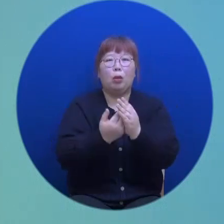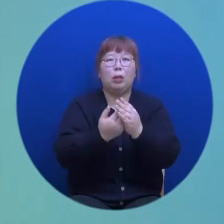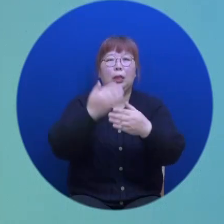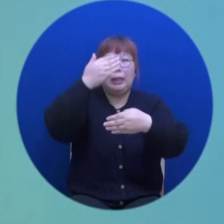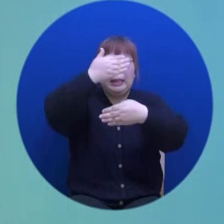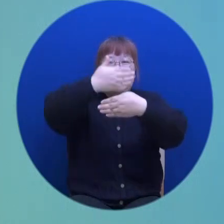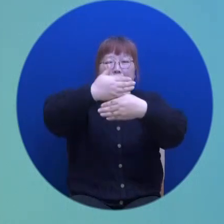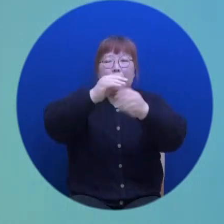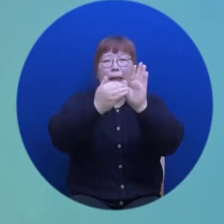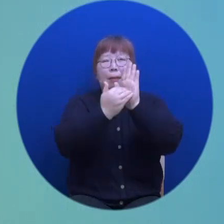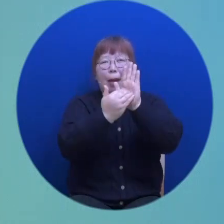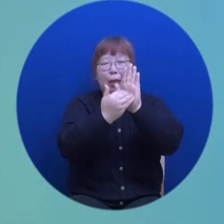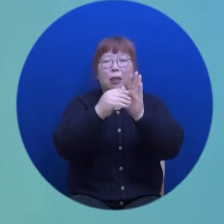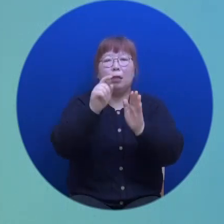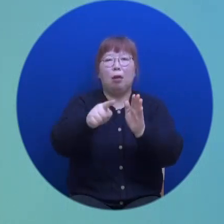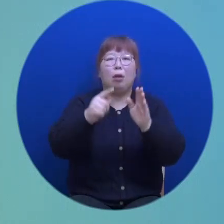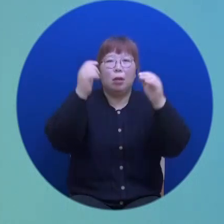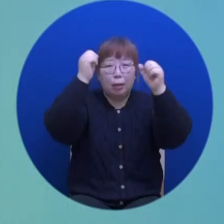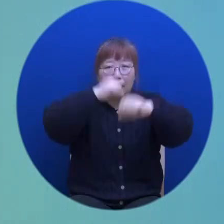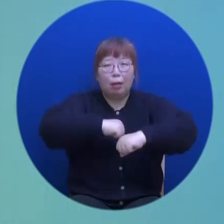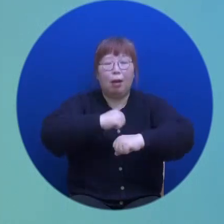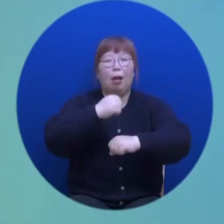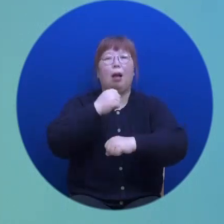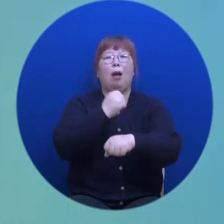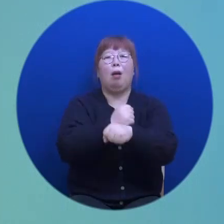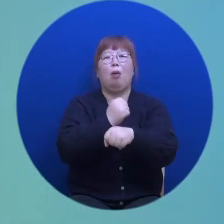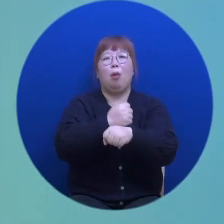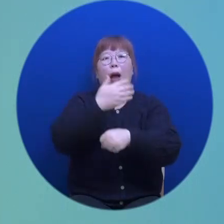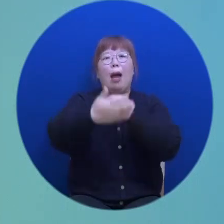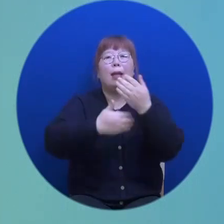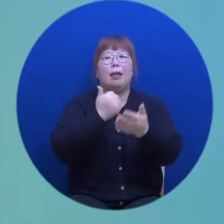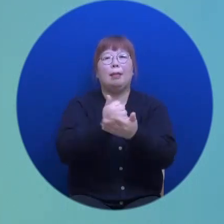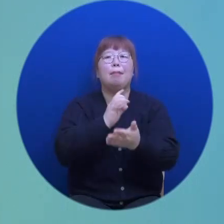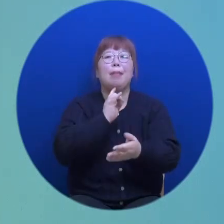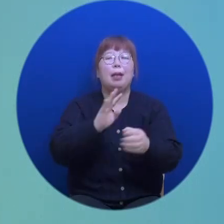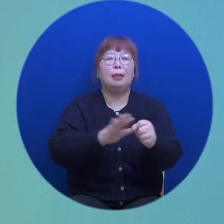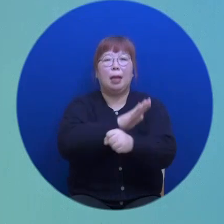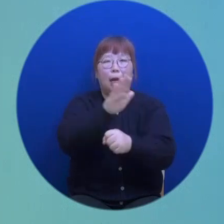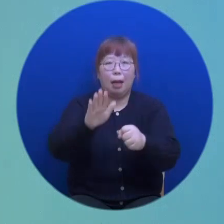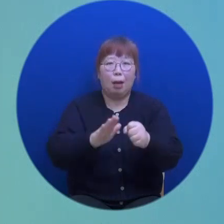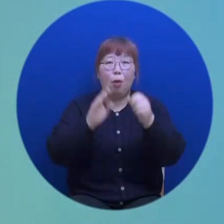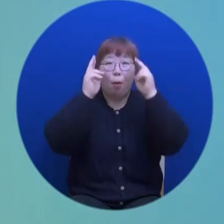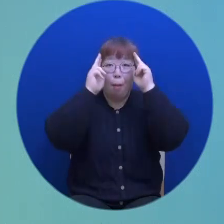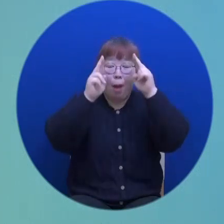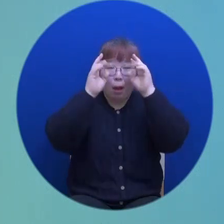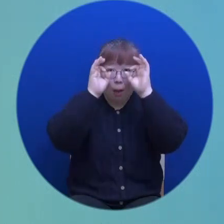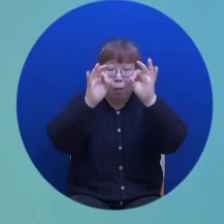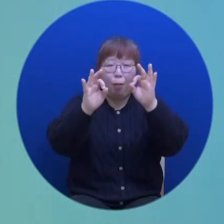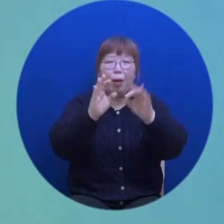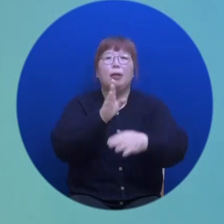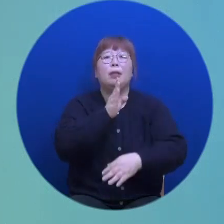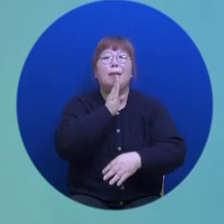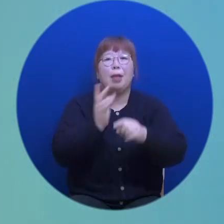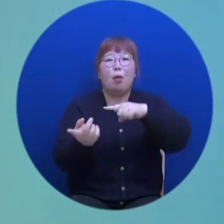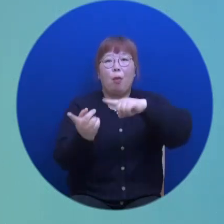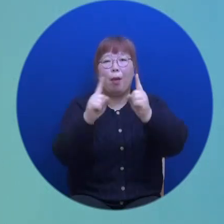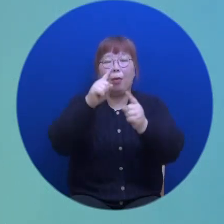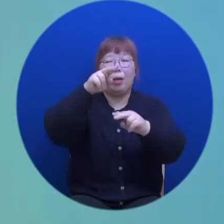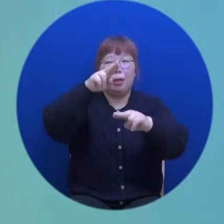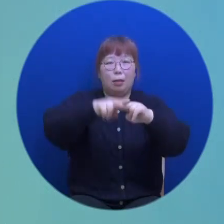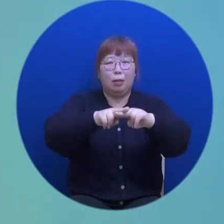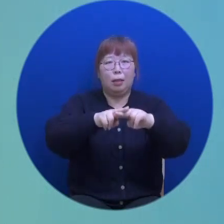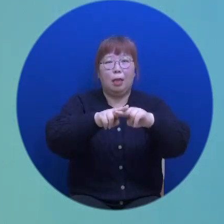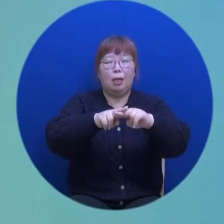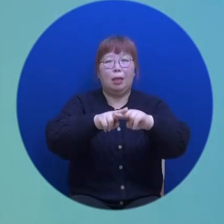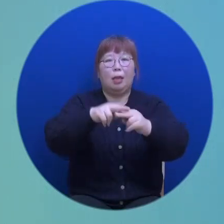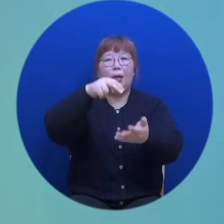제거하고 하나님만 사랑하며 하나님만 바라보며 참된 회복의 자리로